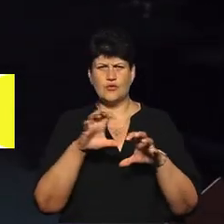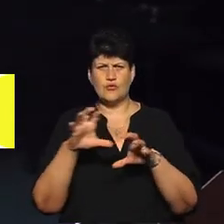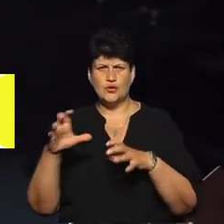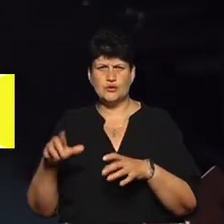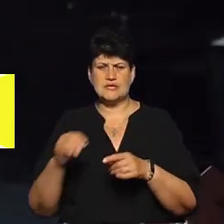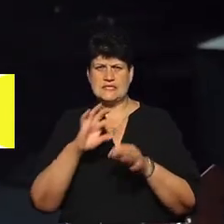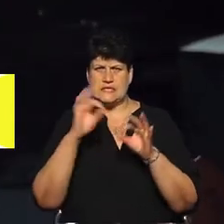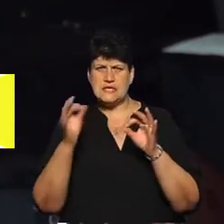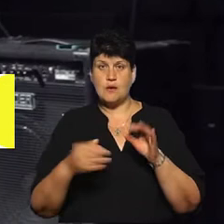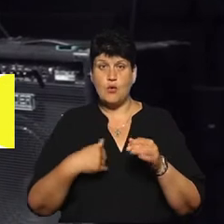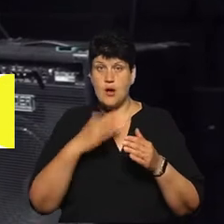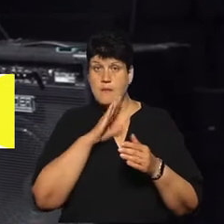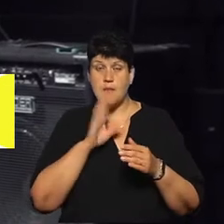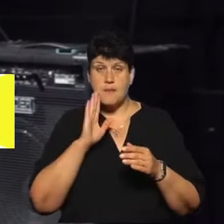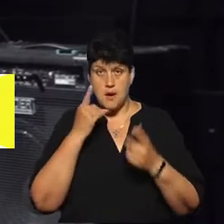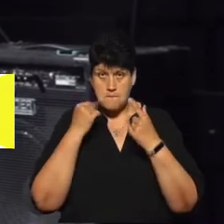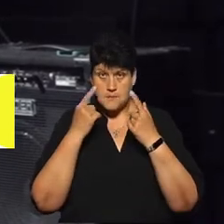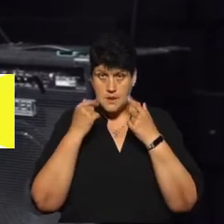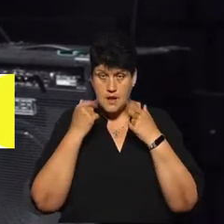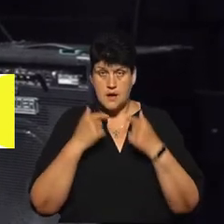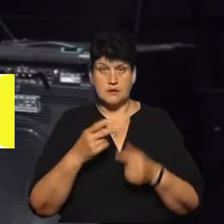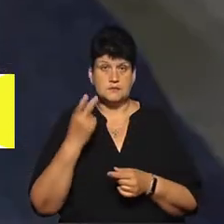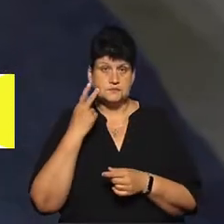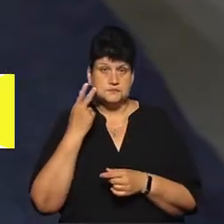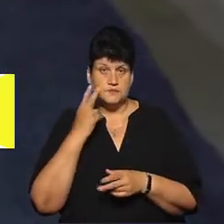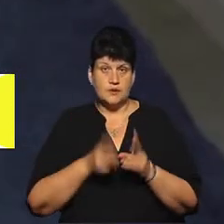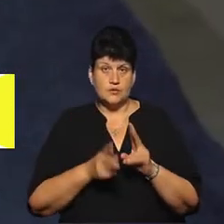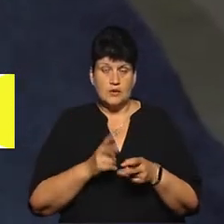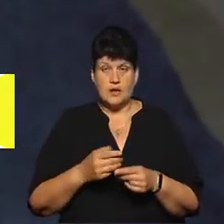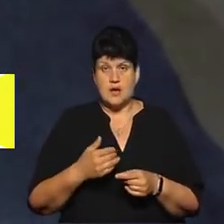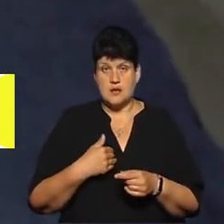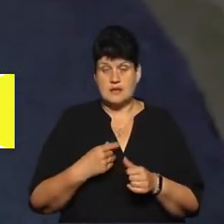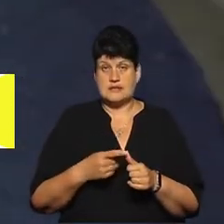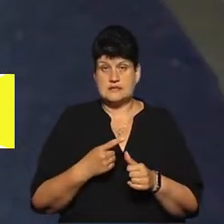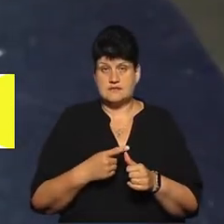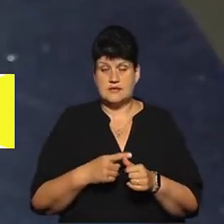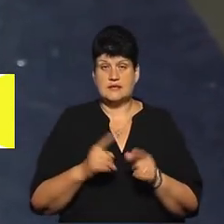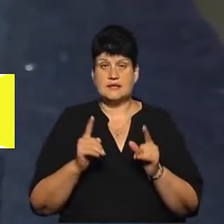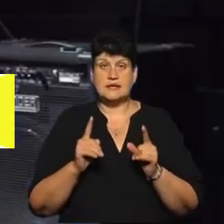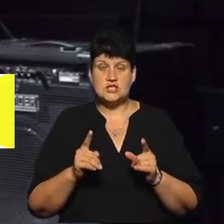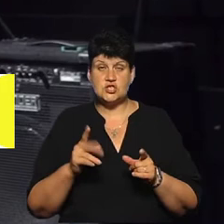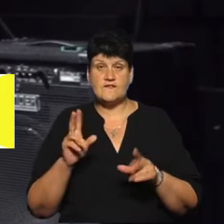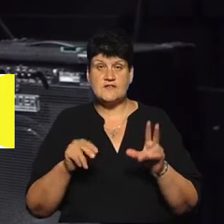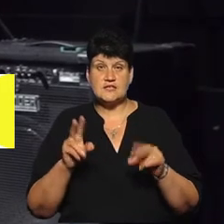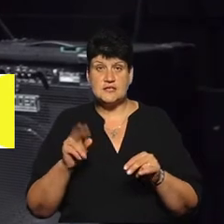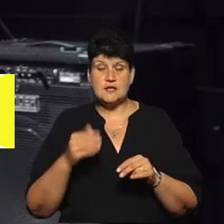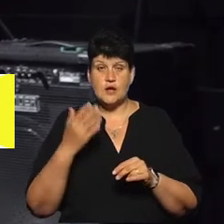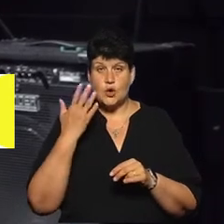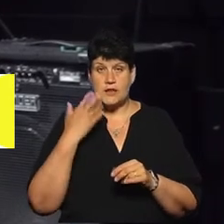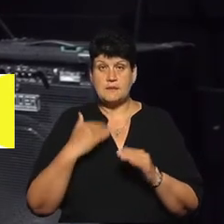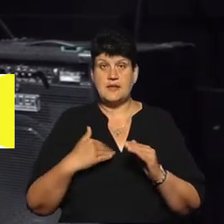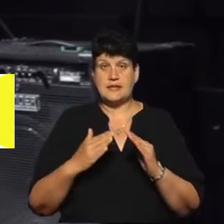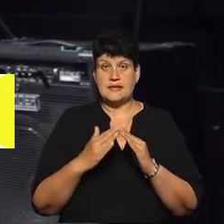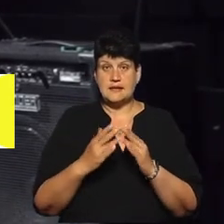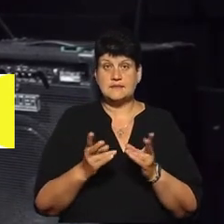моя мама плакала на кухні вічно, і я називала лише везінням, коли мій дім